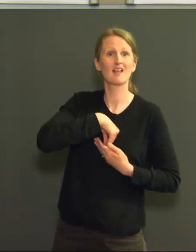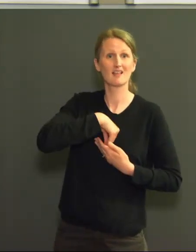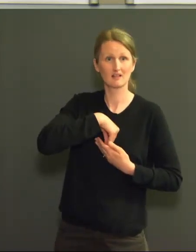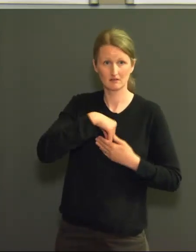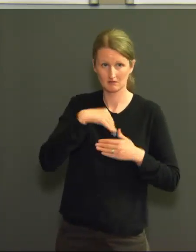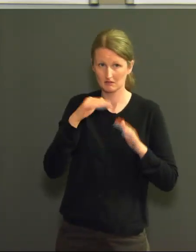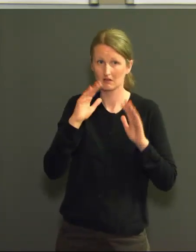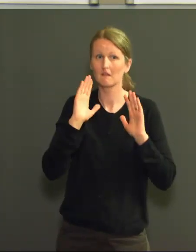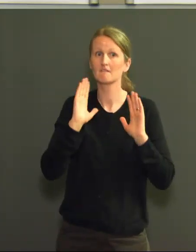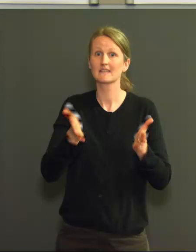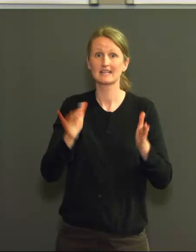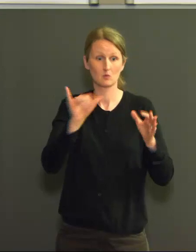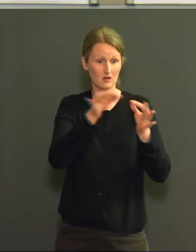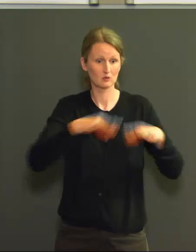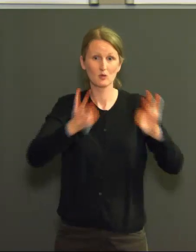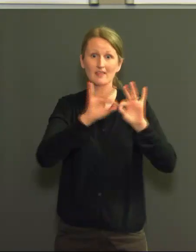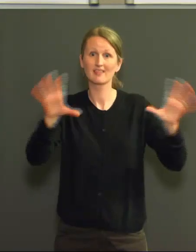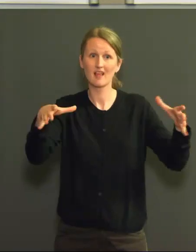première dose de vaccin.